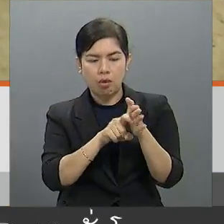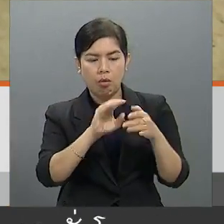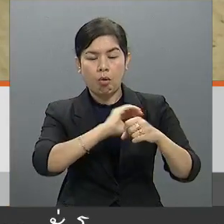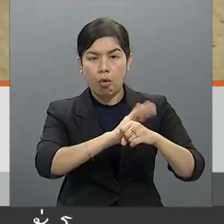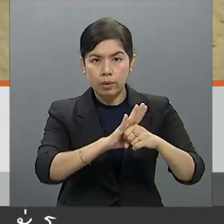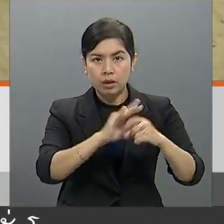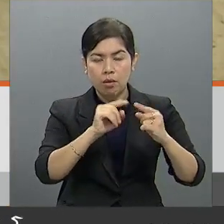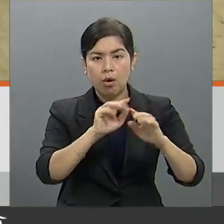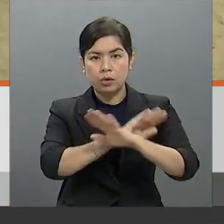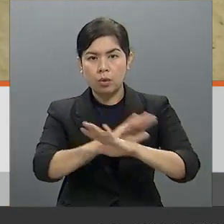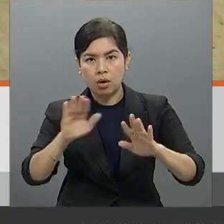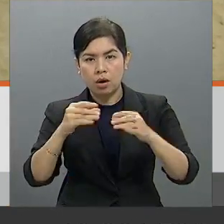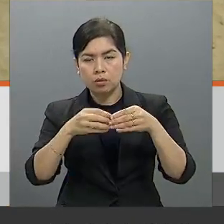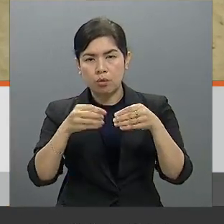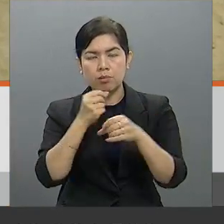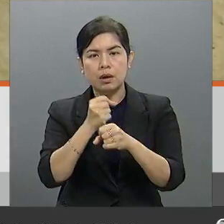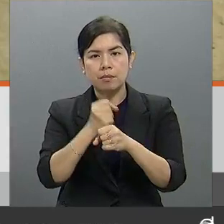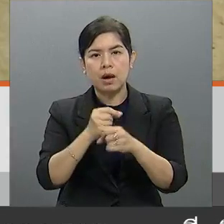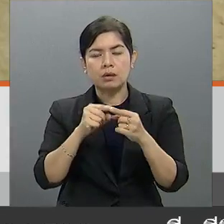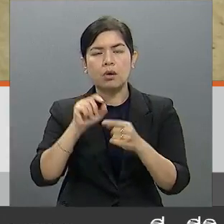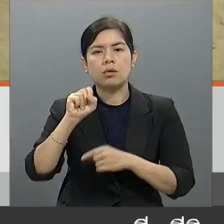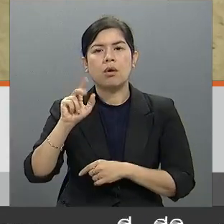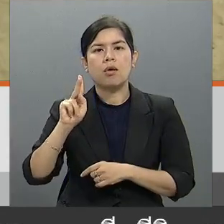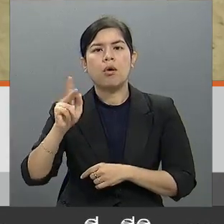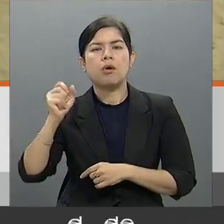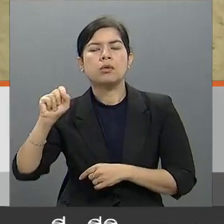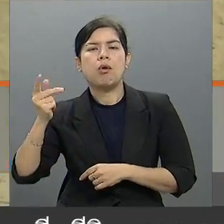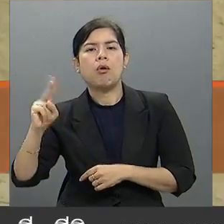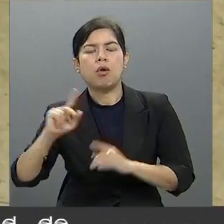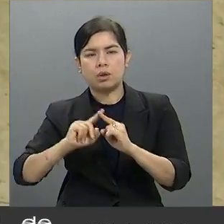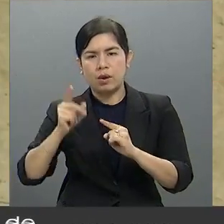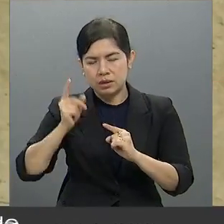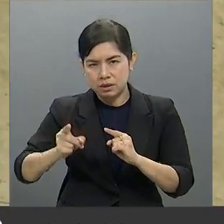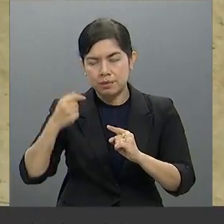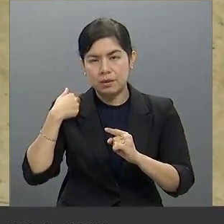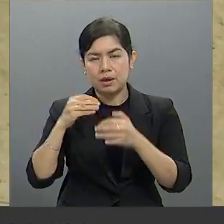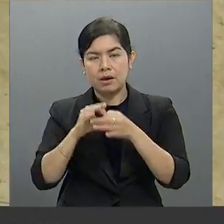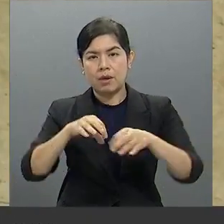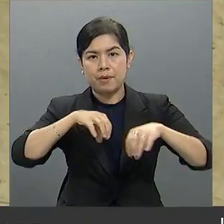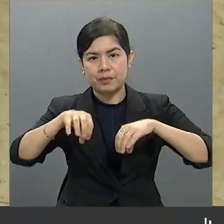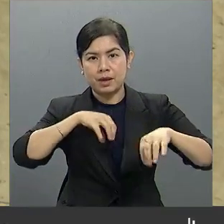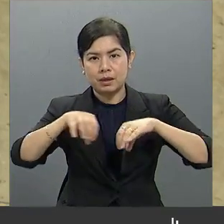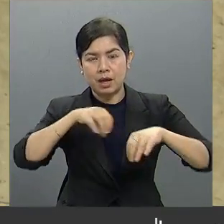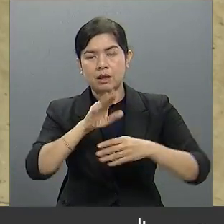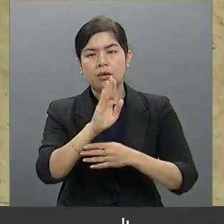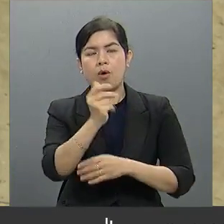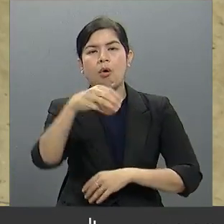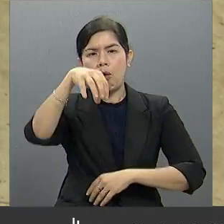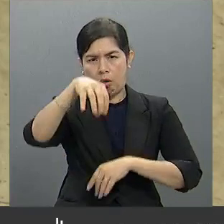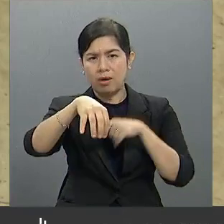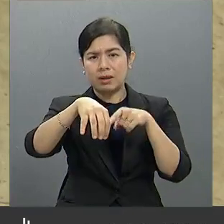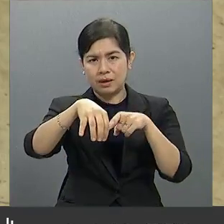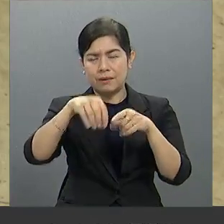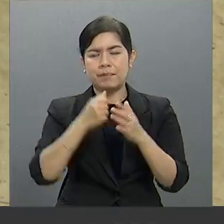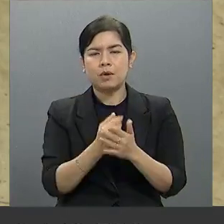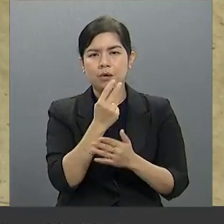ของการบริหารจัดการองค์กรนะครับที่เราต้องดูถึงกำไรขาดทุนนะครับแล้วก็ดูถึงประสิทธิภา